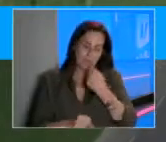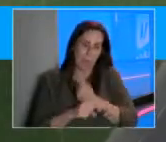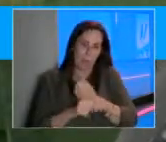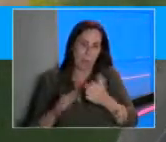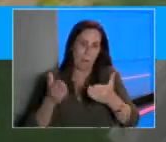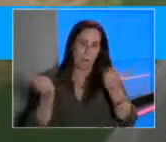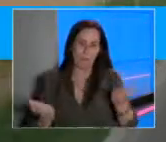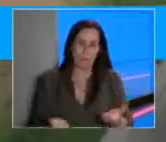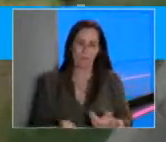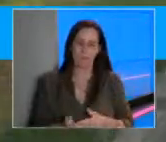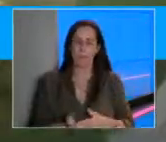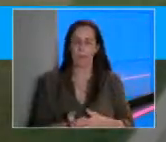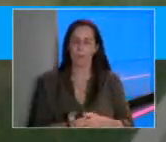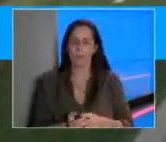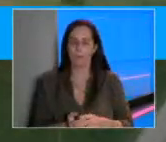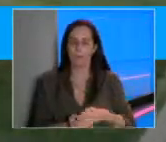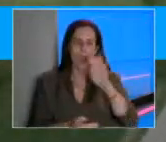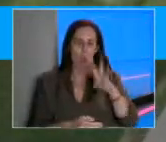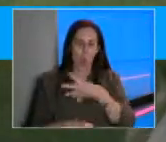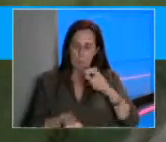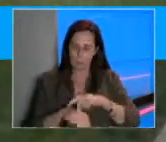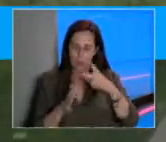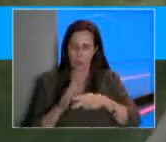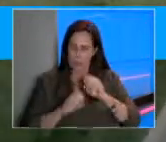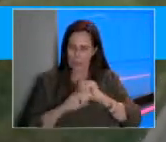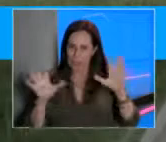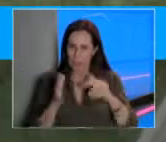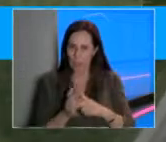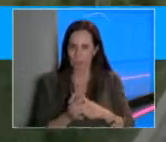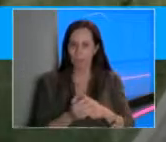מתקדמים. על פי לוח הזמנים שהרכבת פרסמה,